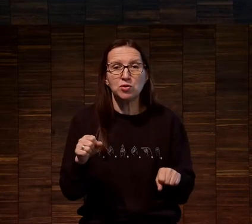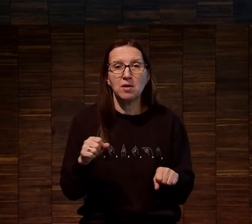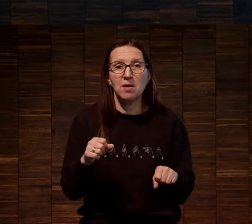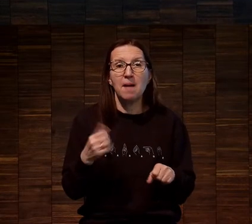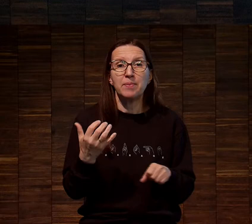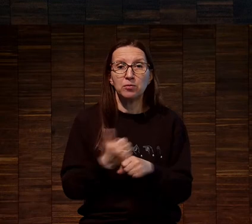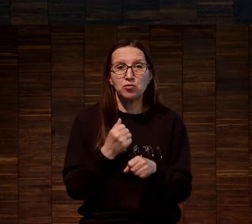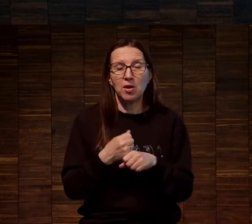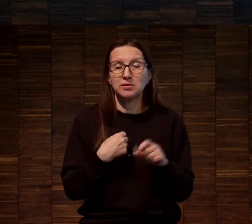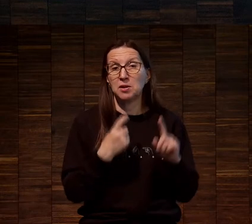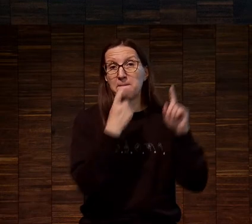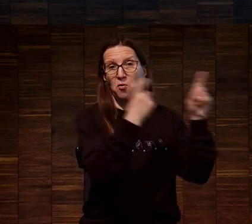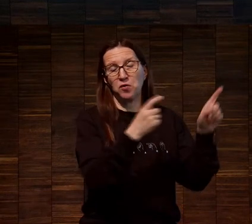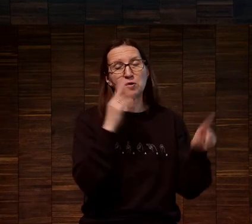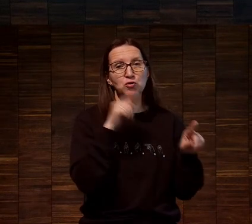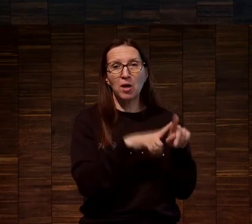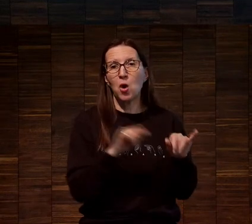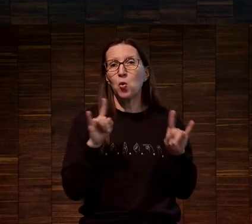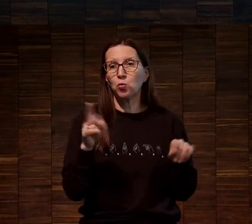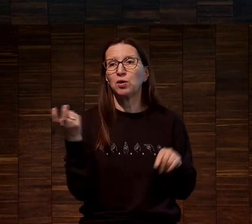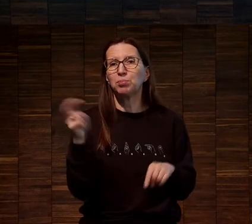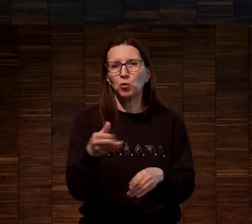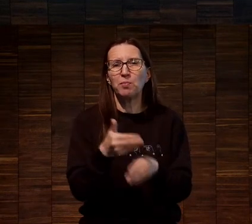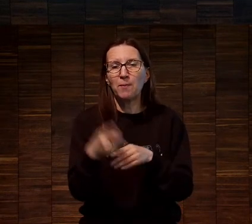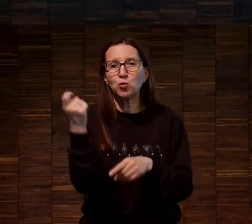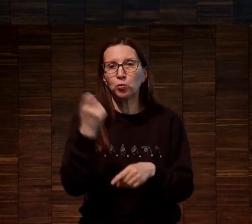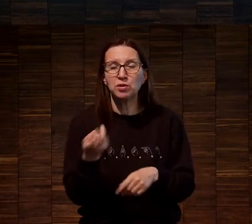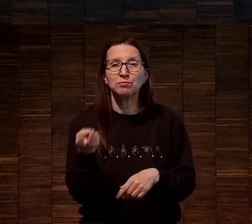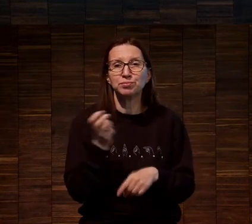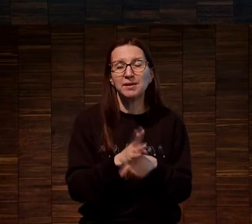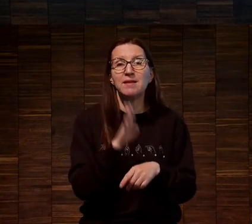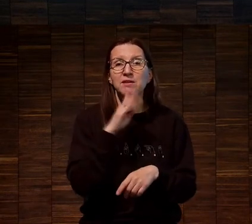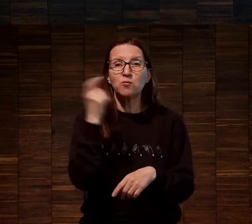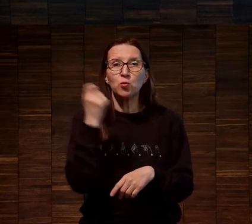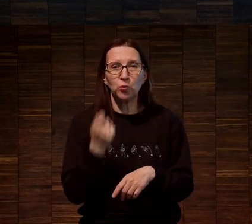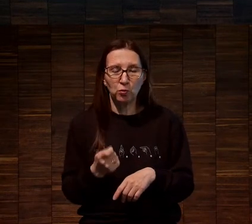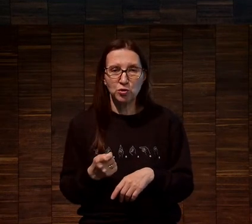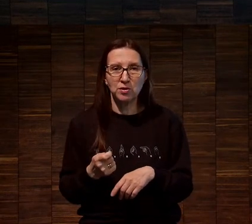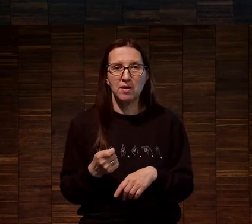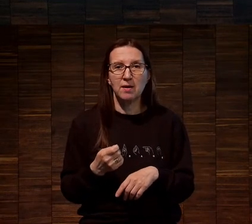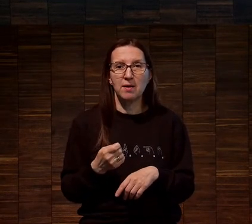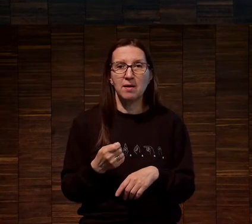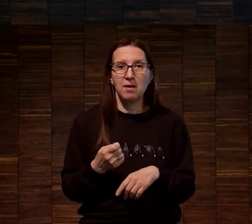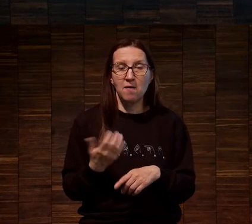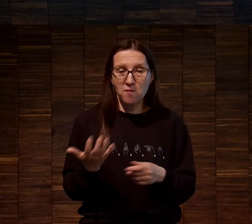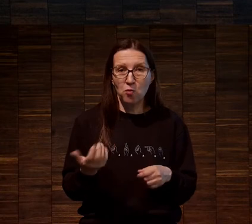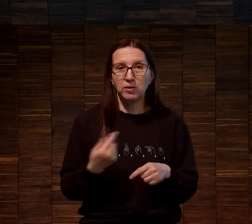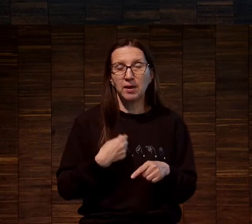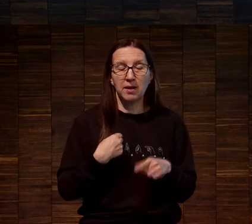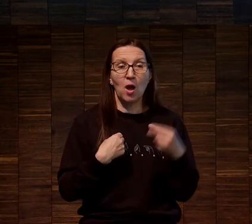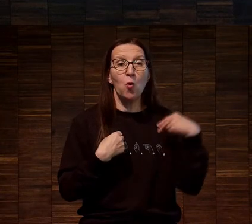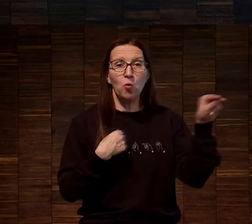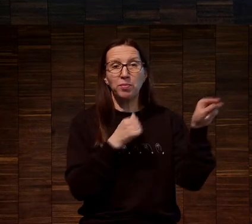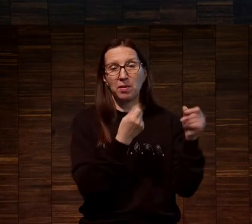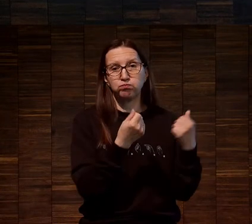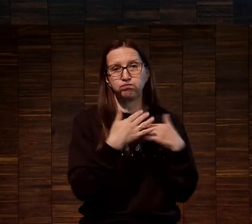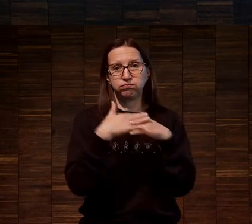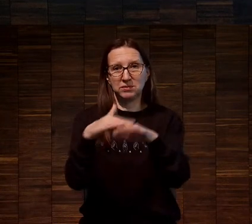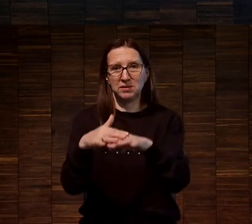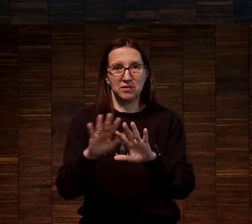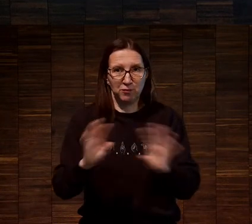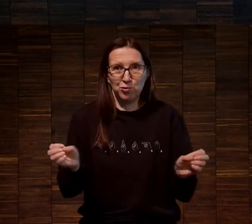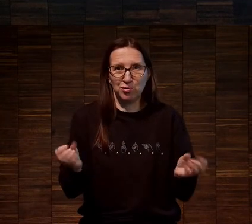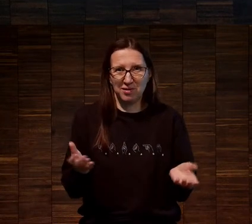потому что считаем, что это круто. Но сейчас попозже придет художник. Потом пришла девочка-художница, одной я что-то ей купила, переведя нам на Сбербанк. Mm-hmm. Ой, так